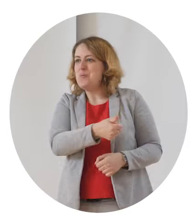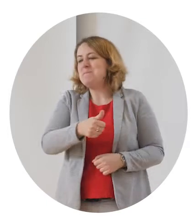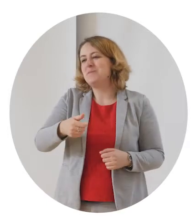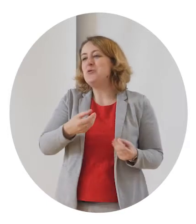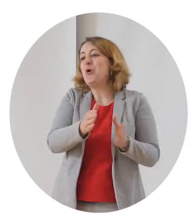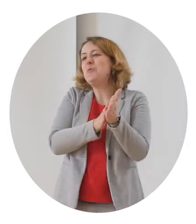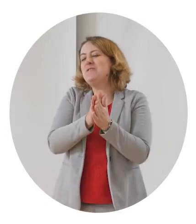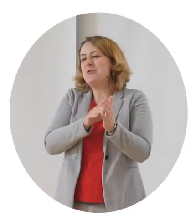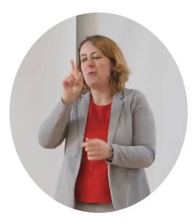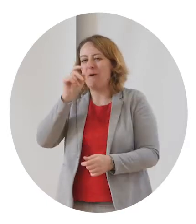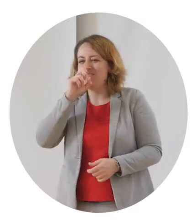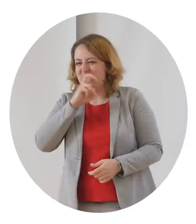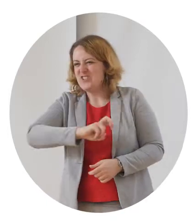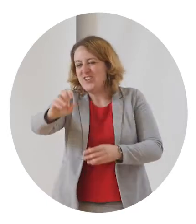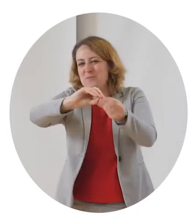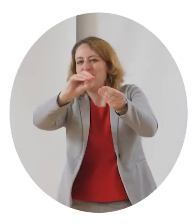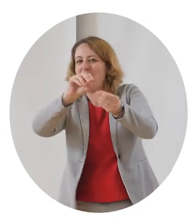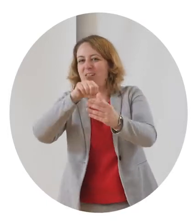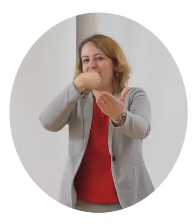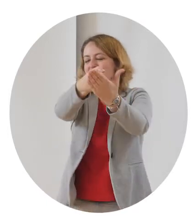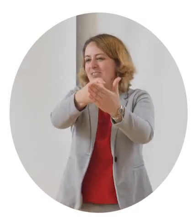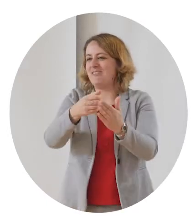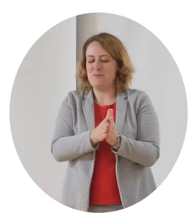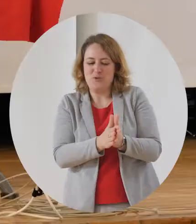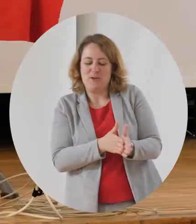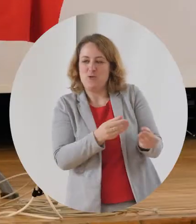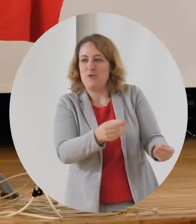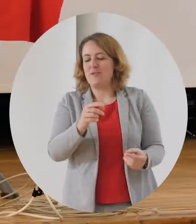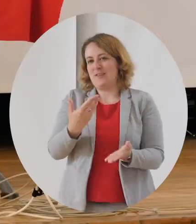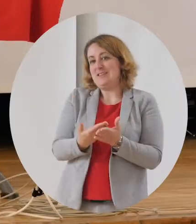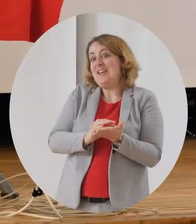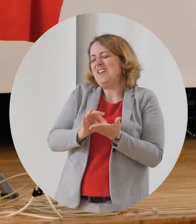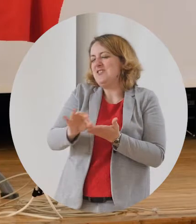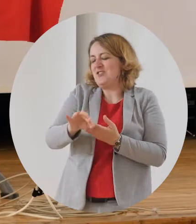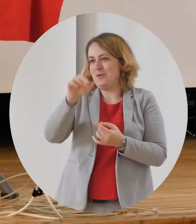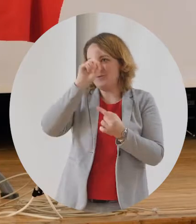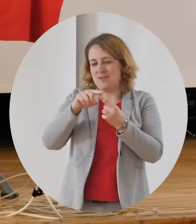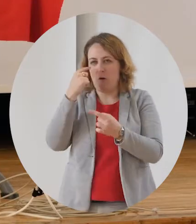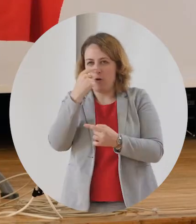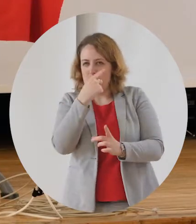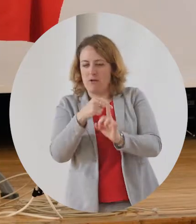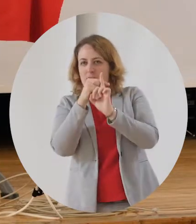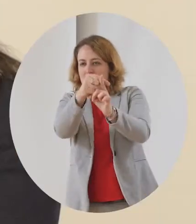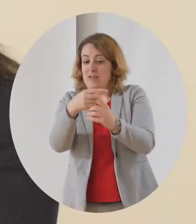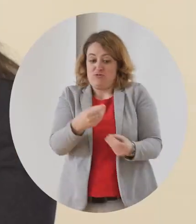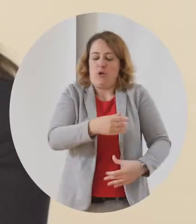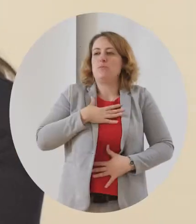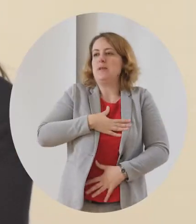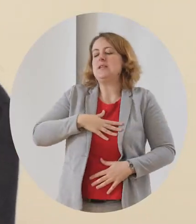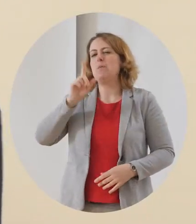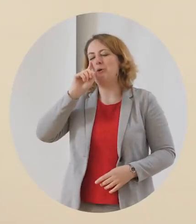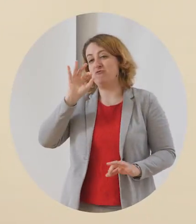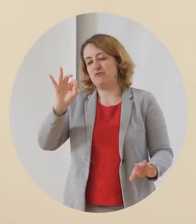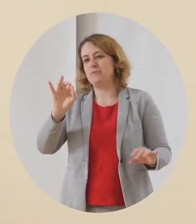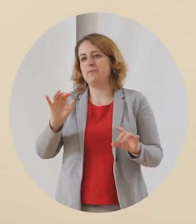aller chercher la peluche ou l'objet. Parce qu'il faut trouver des stratégies pour que le regard se fixe. Et d'ailleurs,